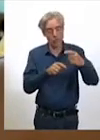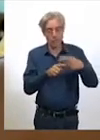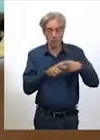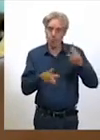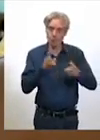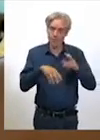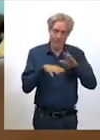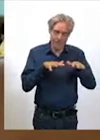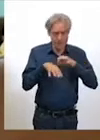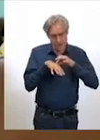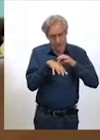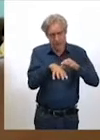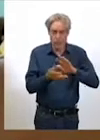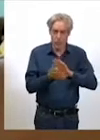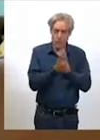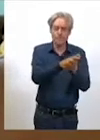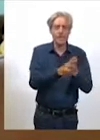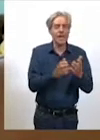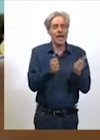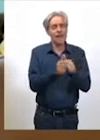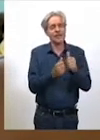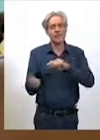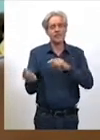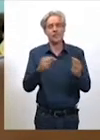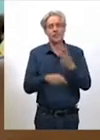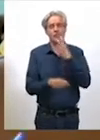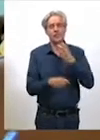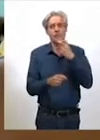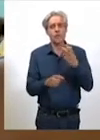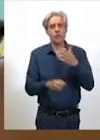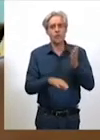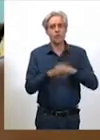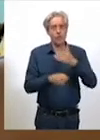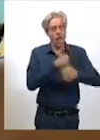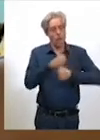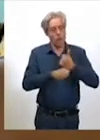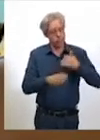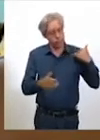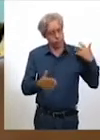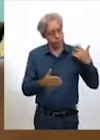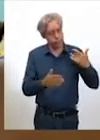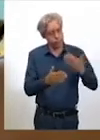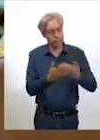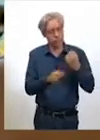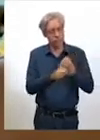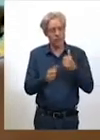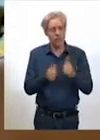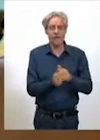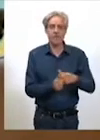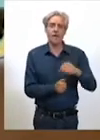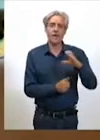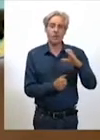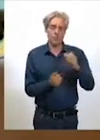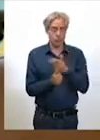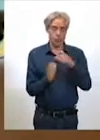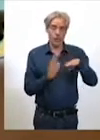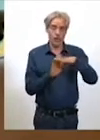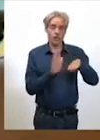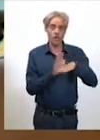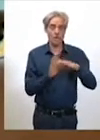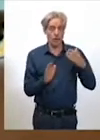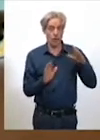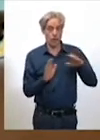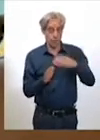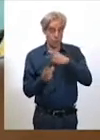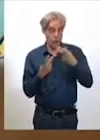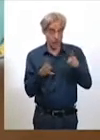l'accompagner de débats citoyens qui auraient lieu tout au long de l'année et qu'on pourra travailler en lien avec Camille Choplin, Marie-Julie Poula et Tiffaine Ardouin